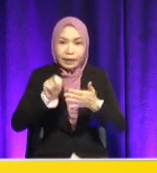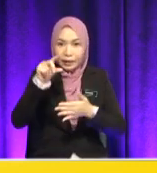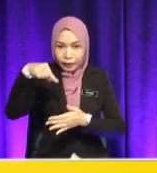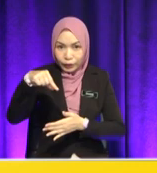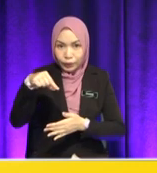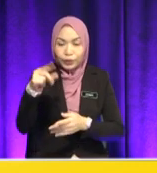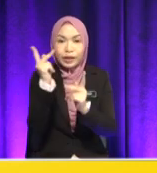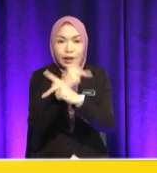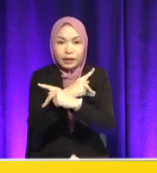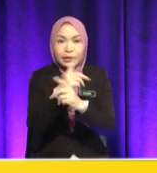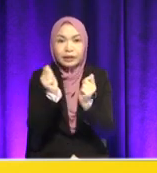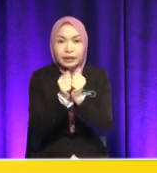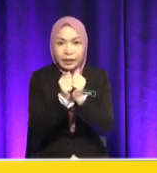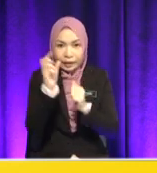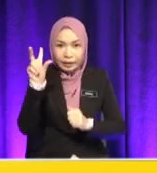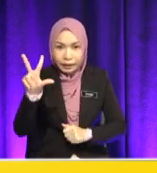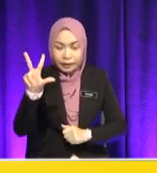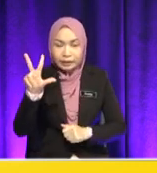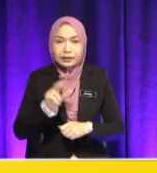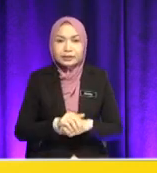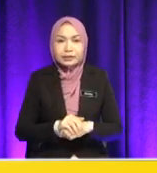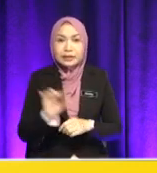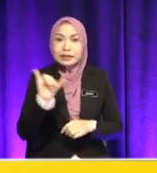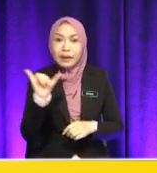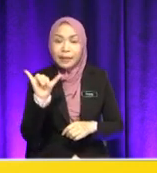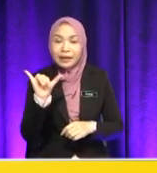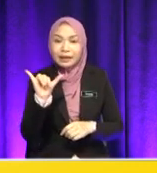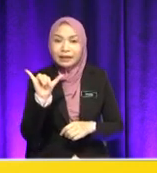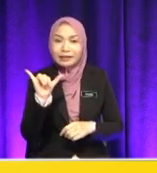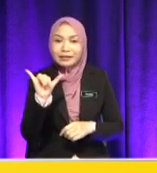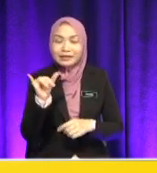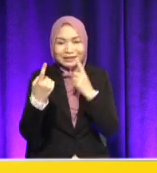tigo sebagai anak baris pertama laju pertama angka =